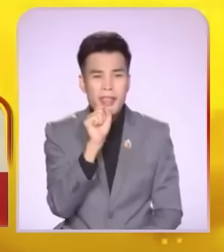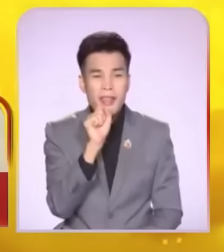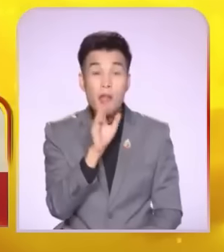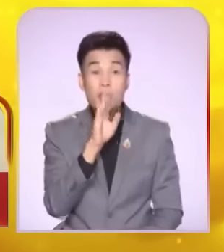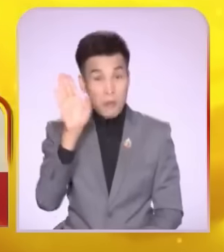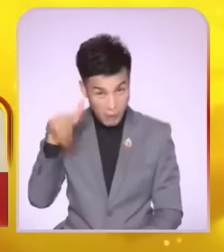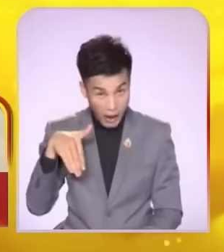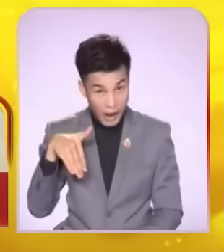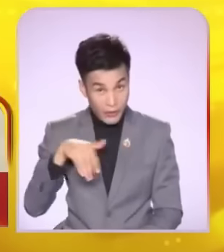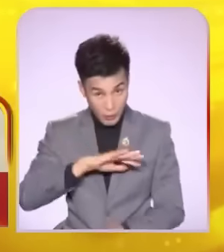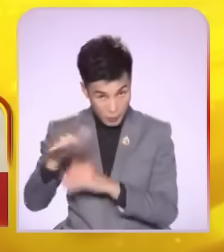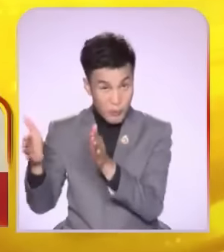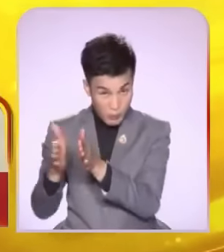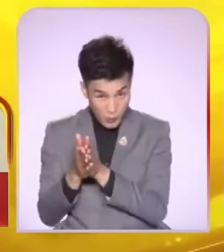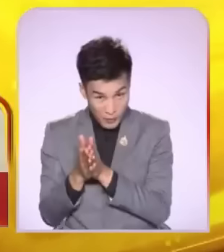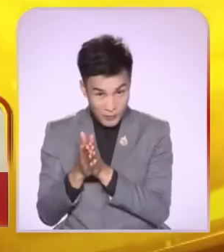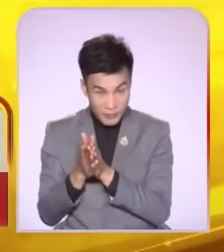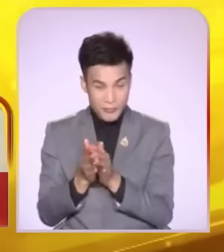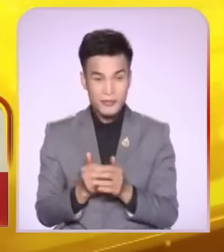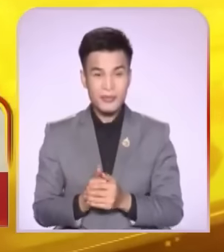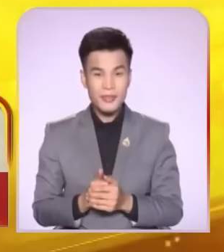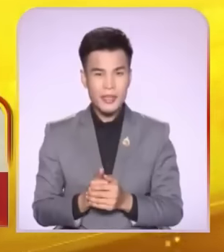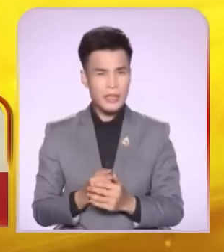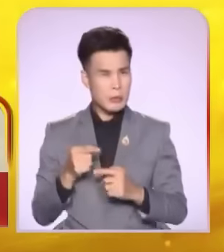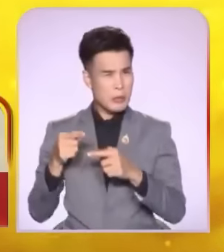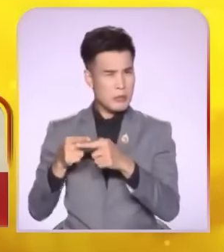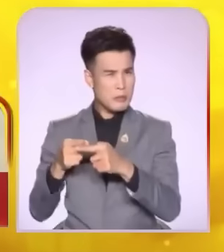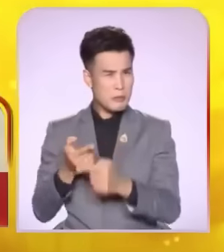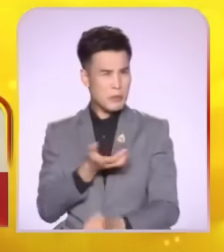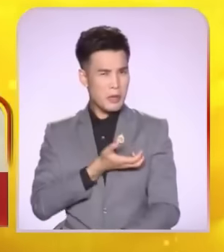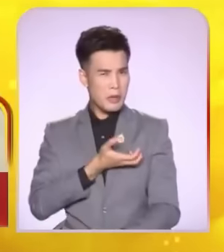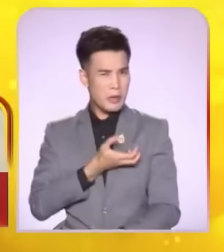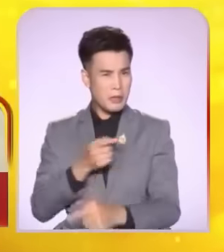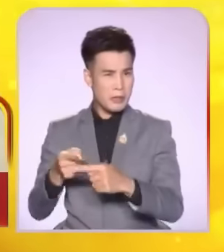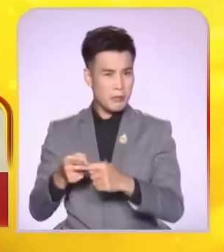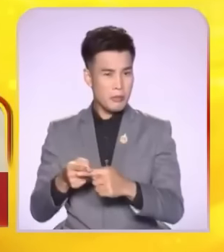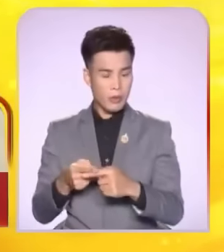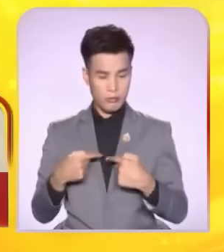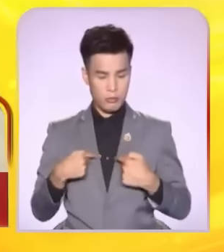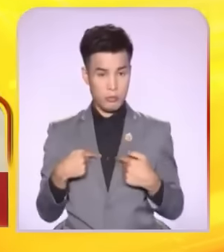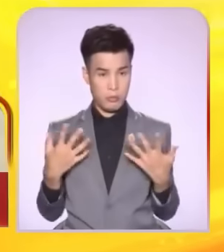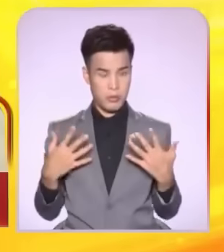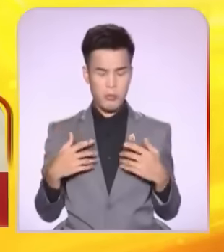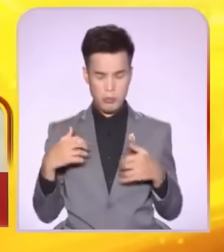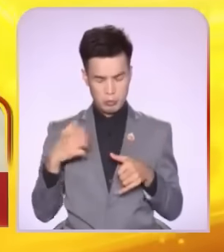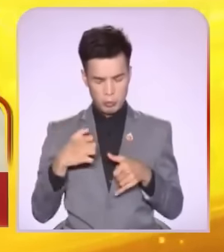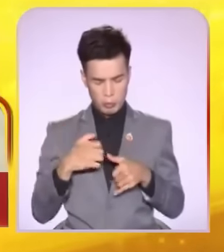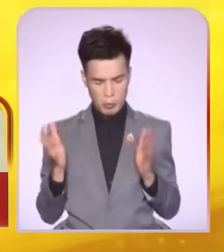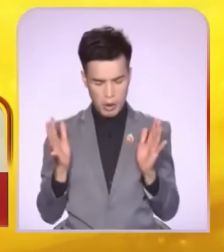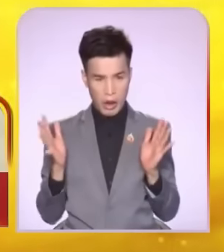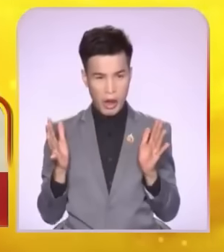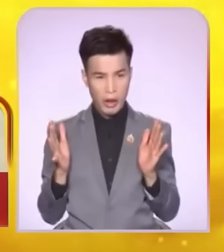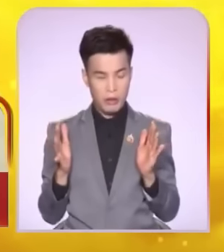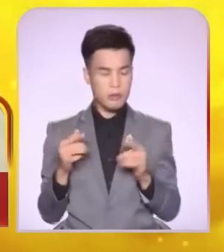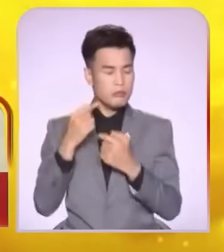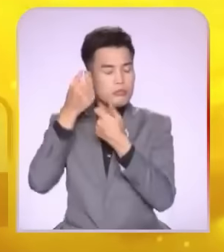ถ้าจะมาต้องมาทั้งตัว ท่านยังผูกใจเจ็บกับพลเอกประวิตรไหมครับยังผูกใจเจ็บพลเอกประวิตร ไม่ผมนี่โดนเยอะที่สุดแล้วก็ไม่ได้ไ